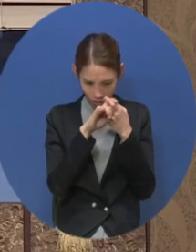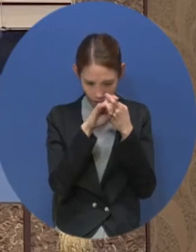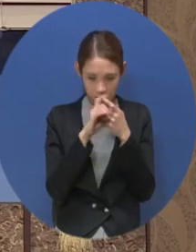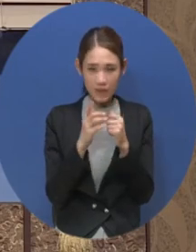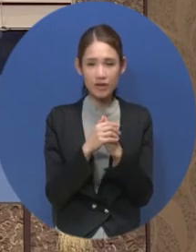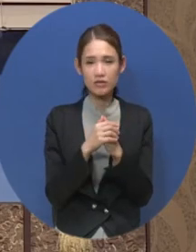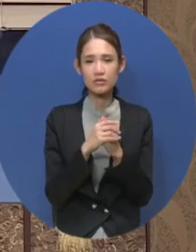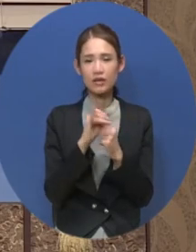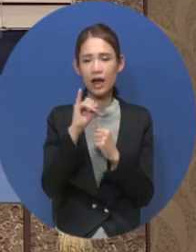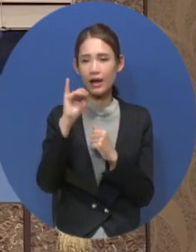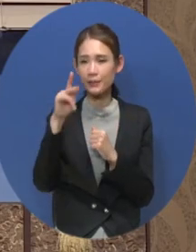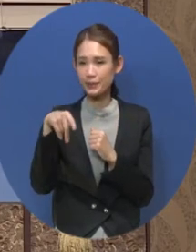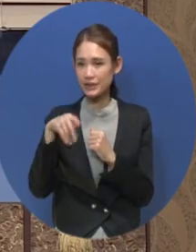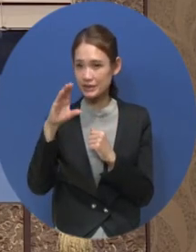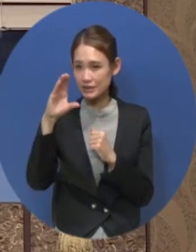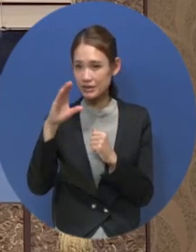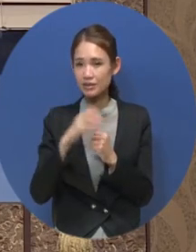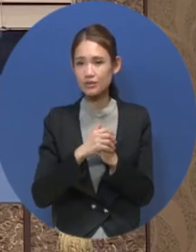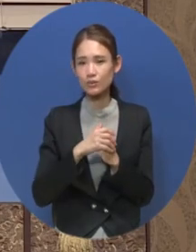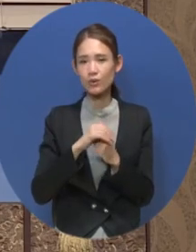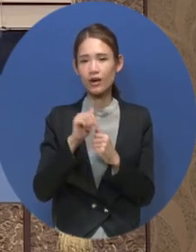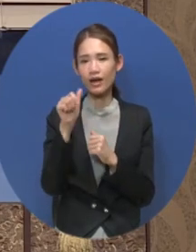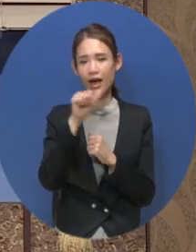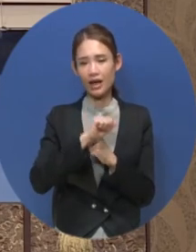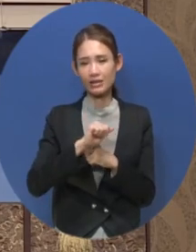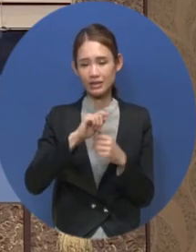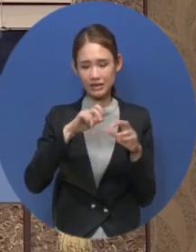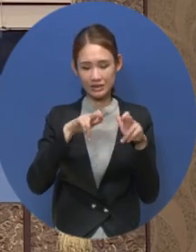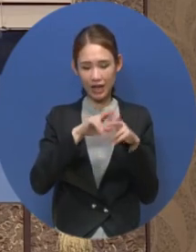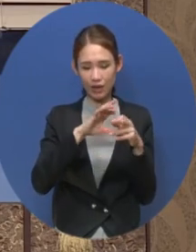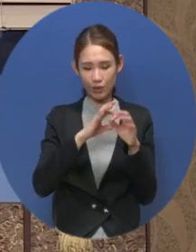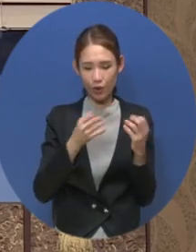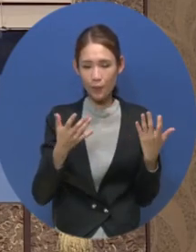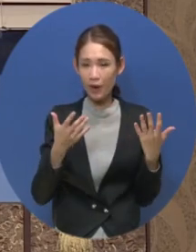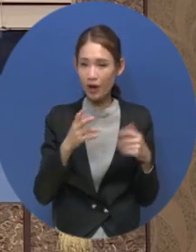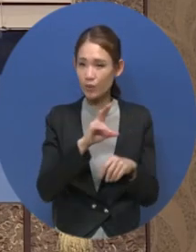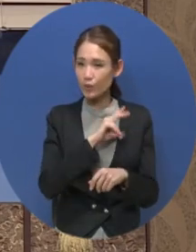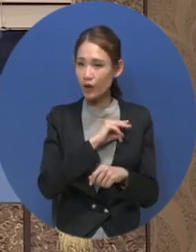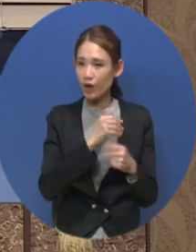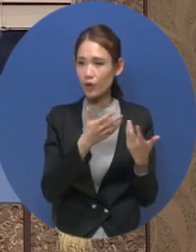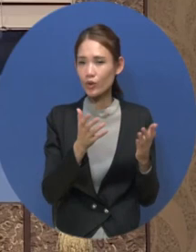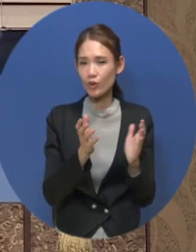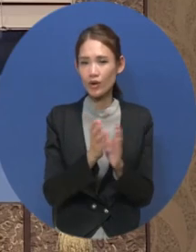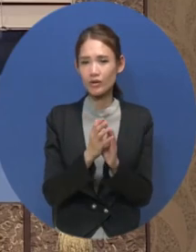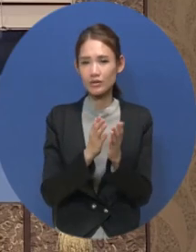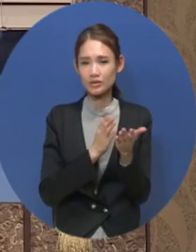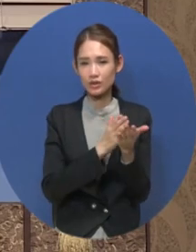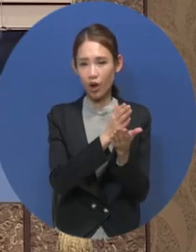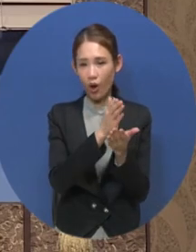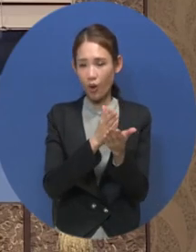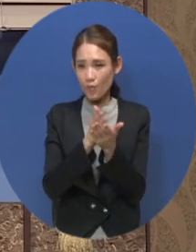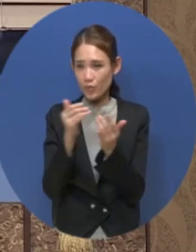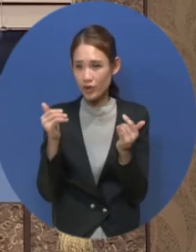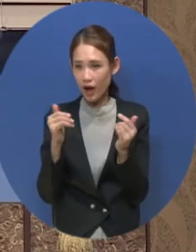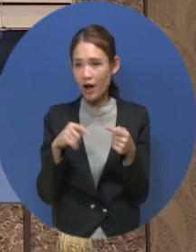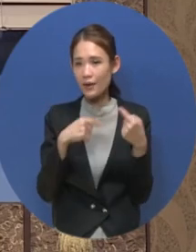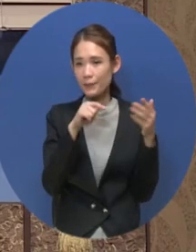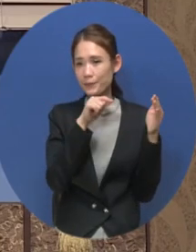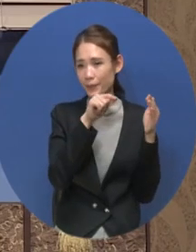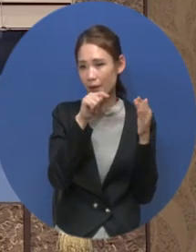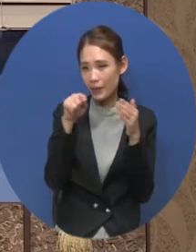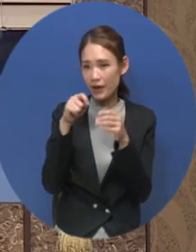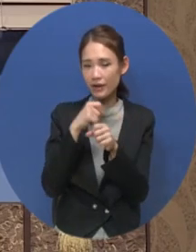또 IPC 그다음에 아시아 올림픽 패럴림픽 위원회 이런 부분들에 우리 전문가들을 좀 진출시켜서